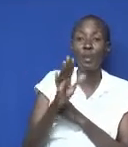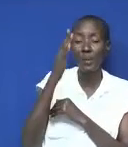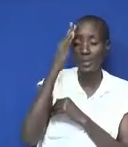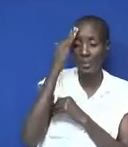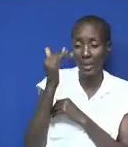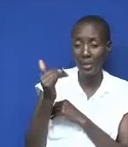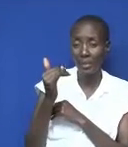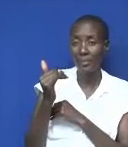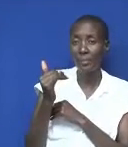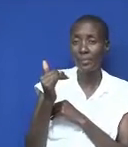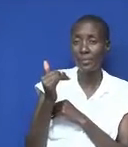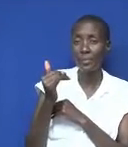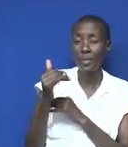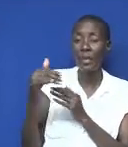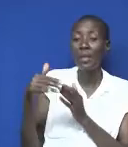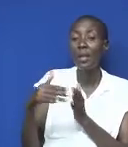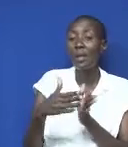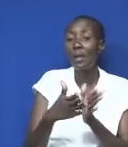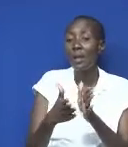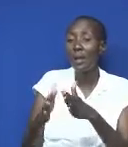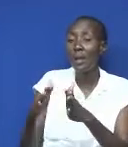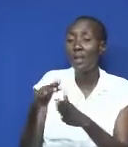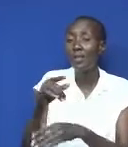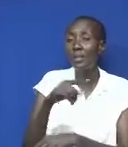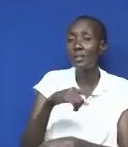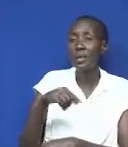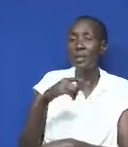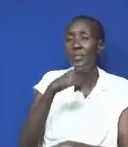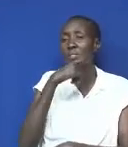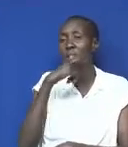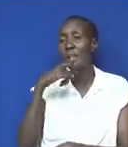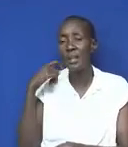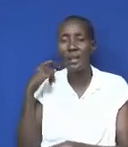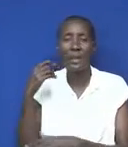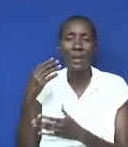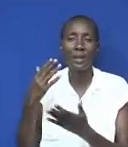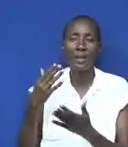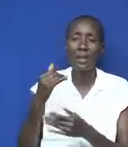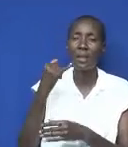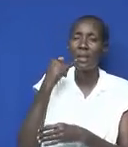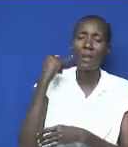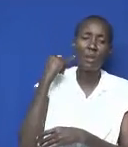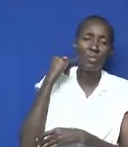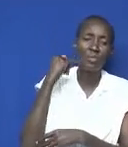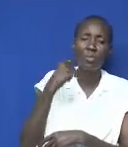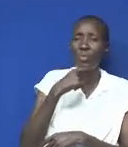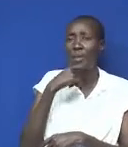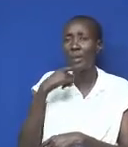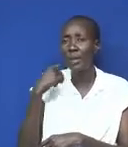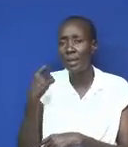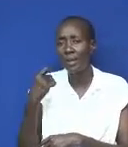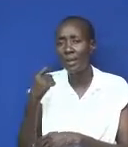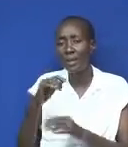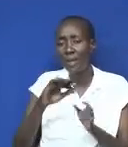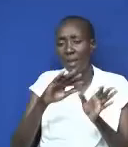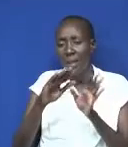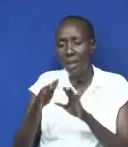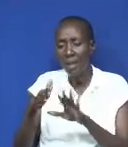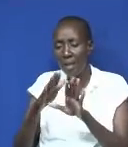tumeona mito yetu hapa ikienda chini. Mito kule upande wa Nakuru ikienda chini. Ziwa zetu za